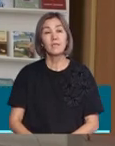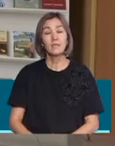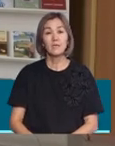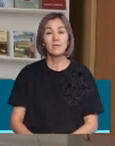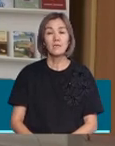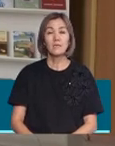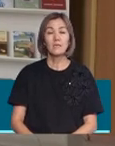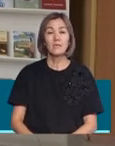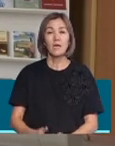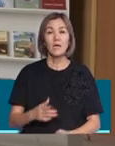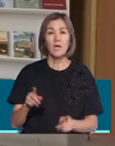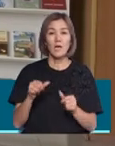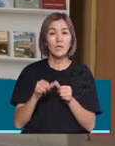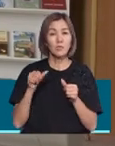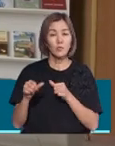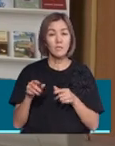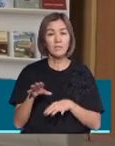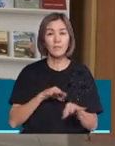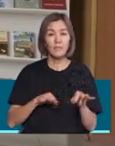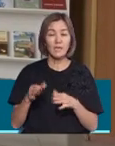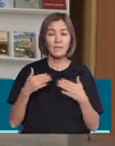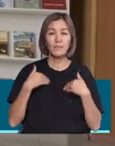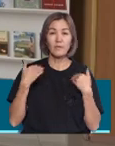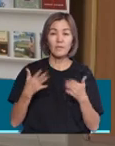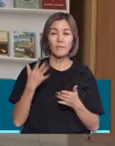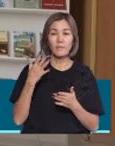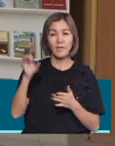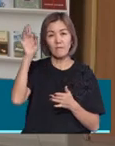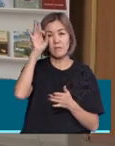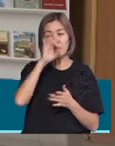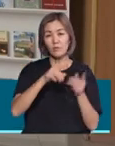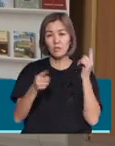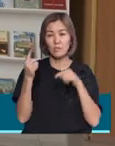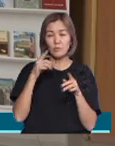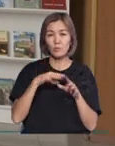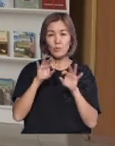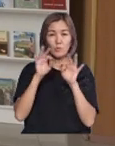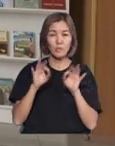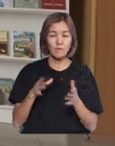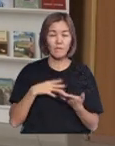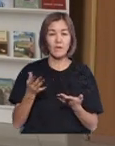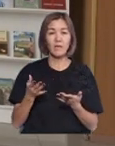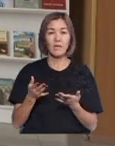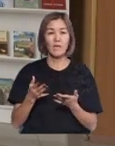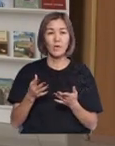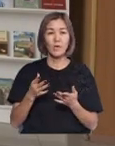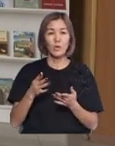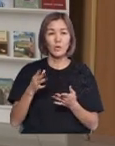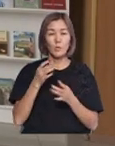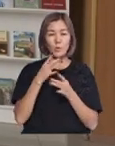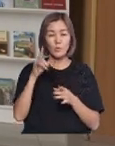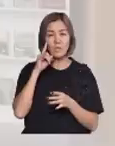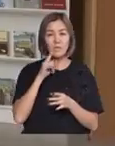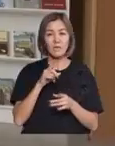Одной из ключевых особенностей нашего проекта является представление пяти выдающихся произведений искусства, которые глубоко укоренились в культуре казахского народа.